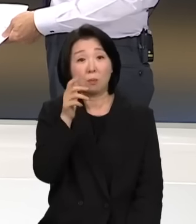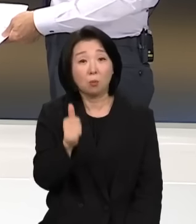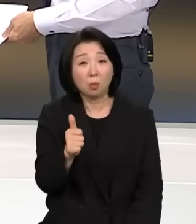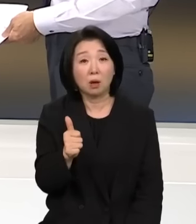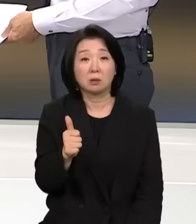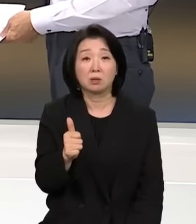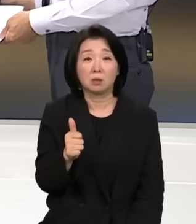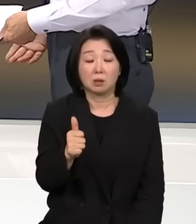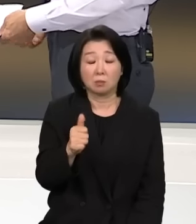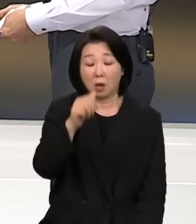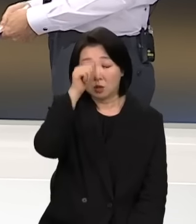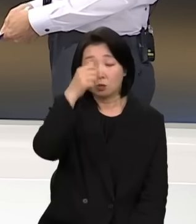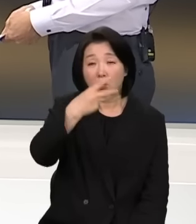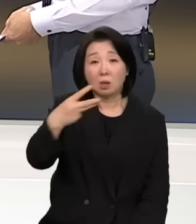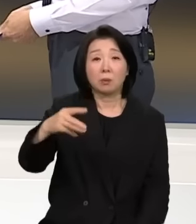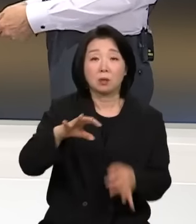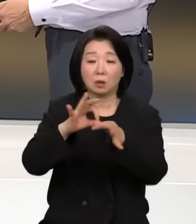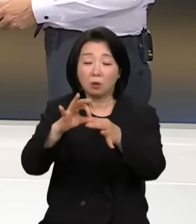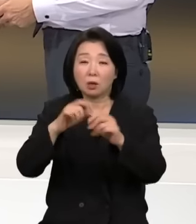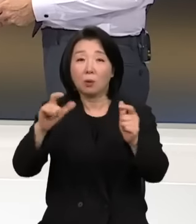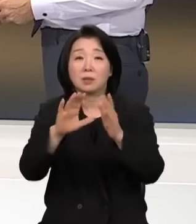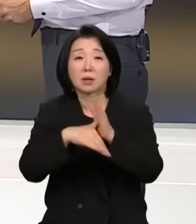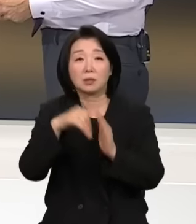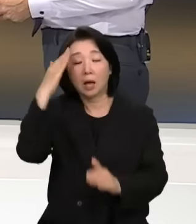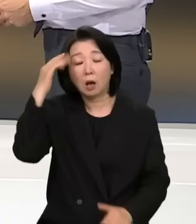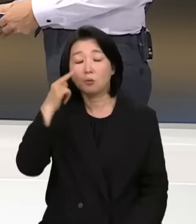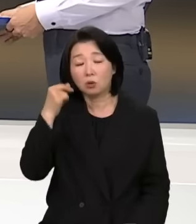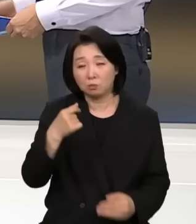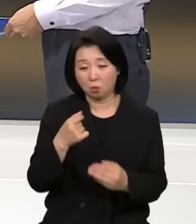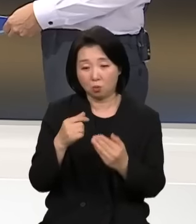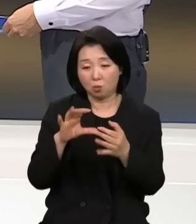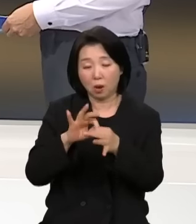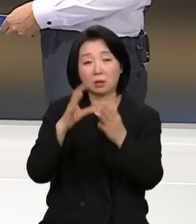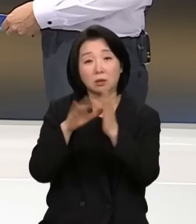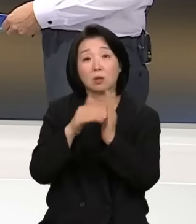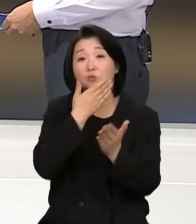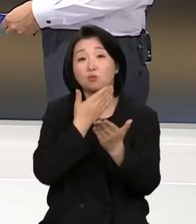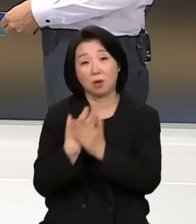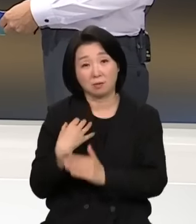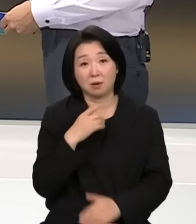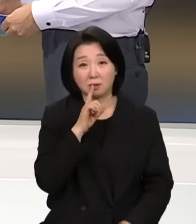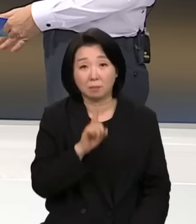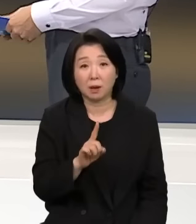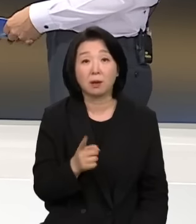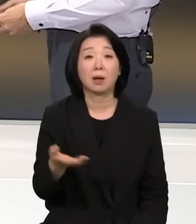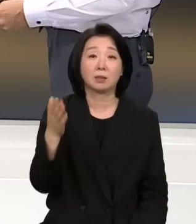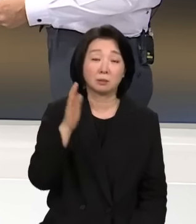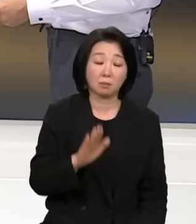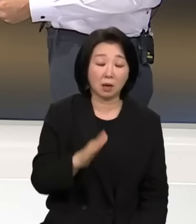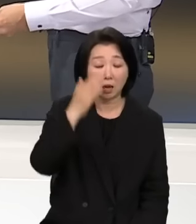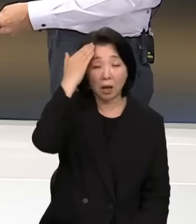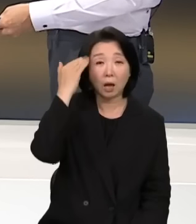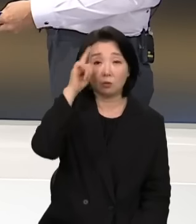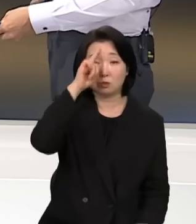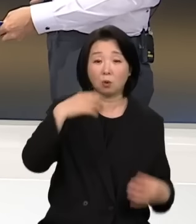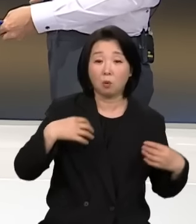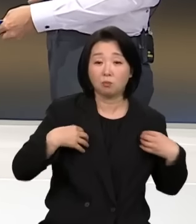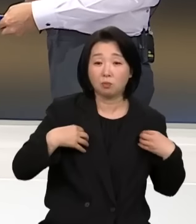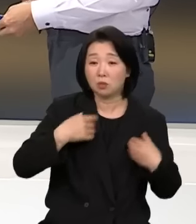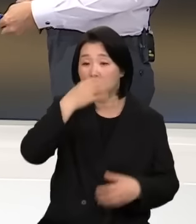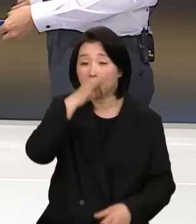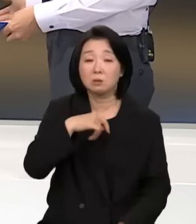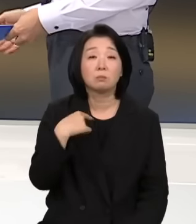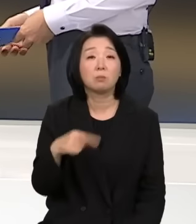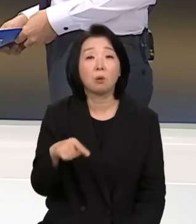확장에 있어서 한일관계 개선이 상당히 중요한 역할을 했다고 평가를 했습니다 자 다만 우리 정부 입장에서는 그럼 무엇을 얻고 있는